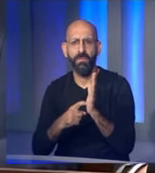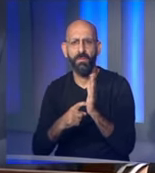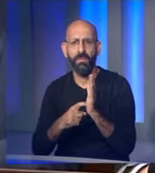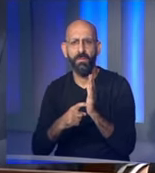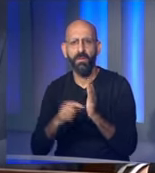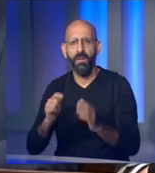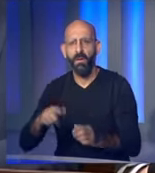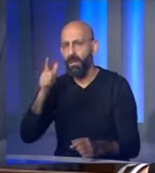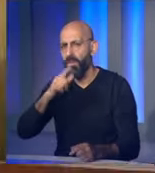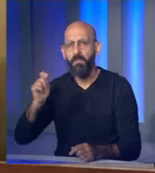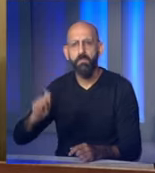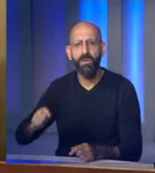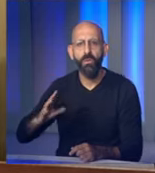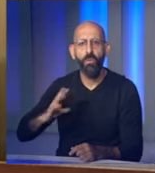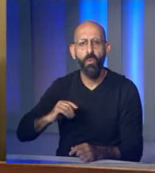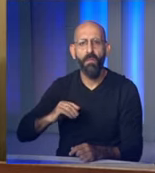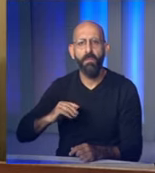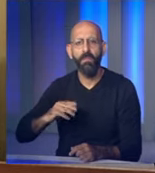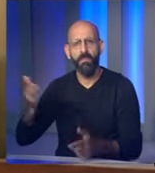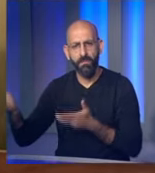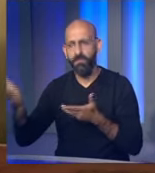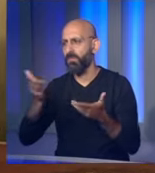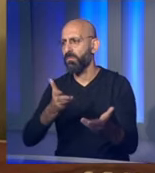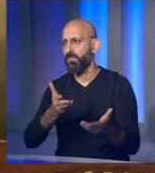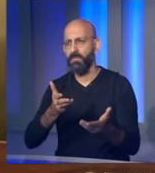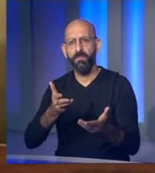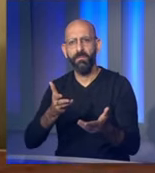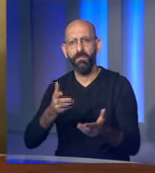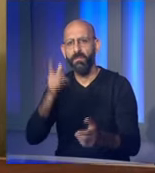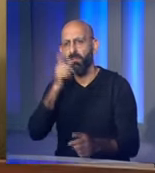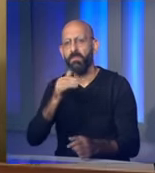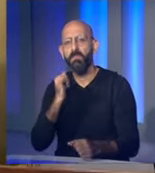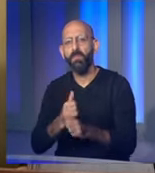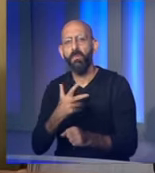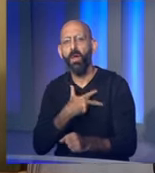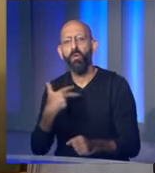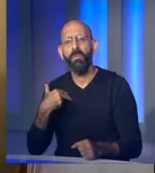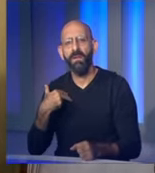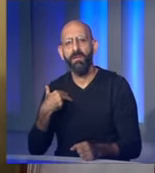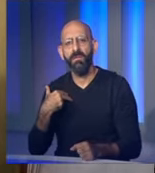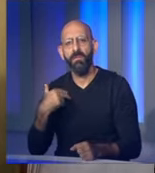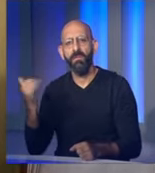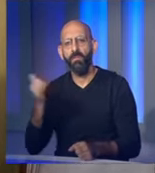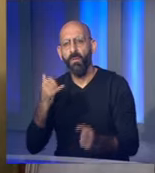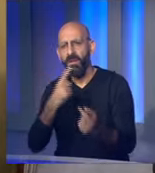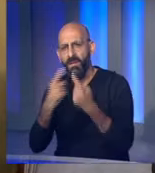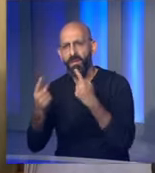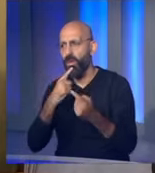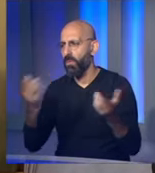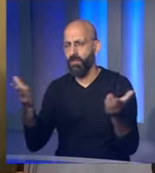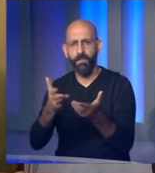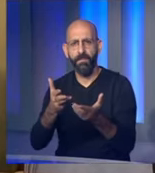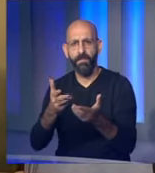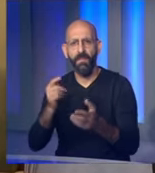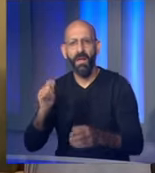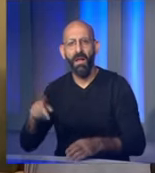لا يخالف القوانين لم يتم لم يتم دعوه مجلس النواب من قبل سواء من قبل طلب من